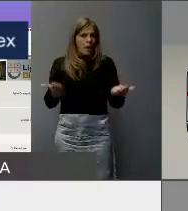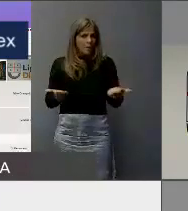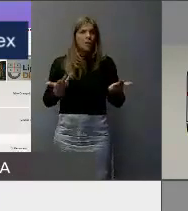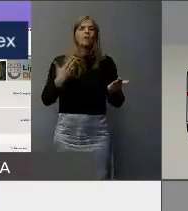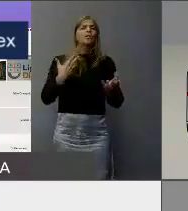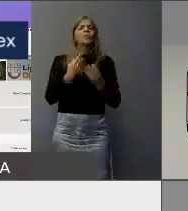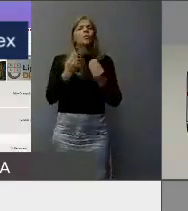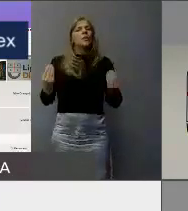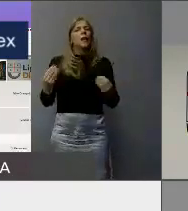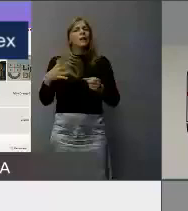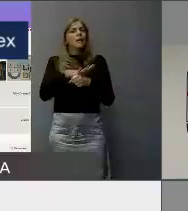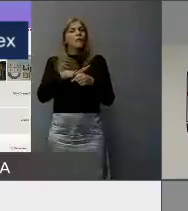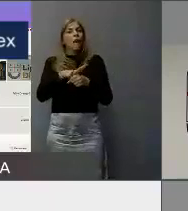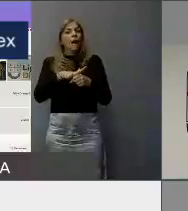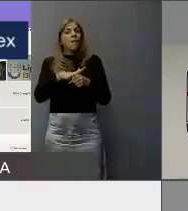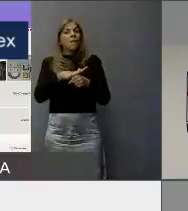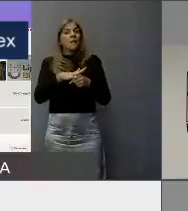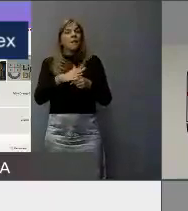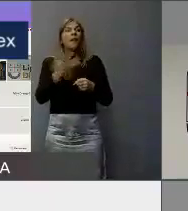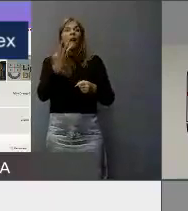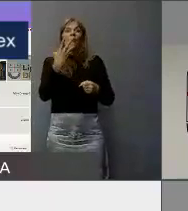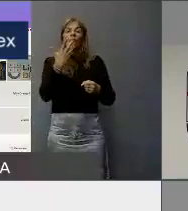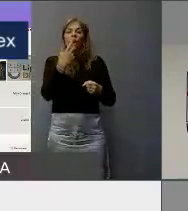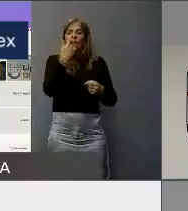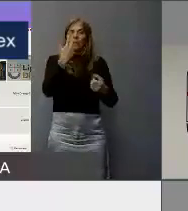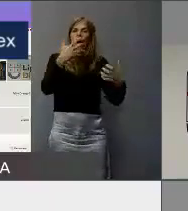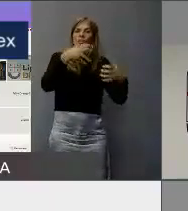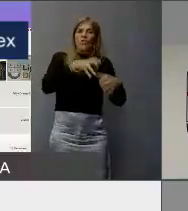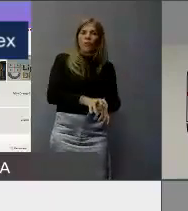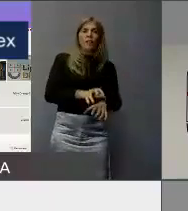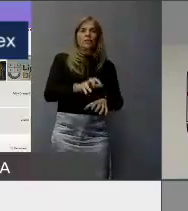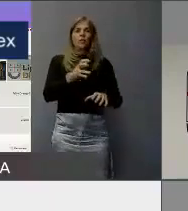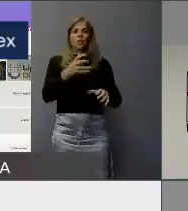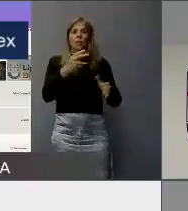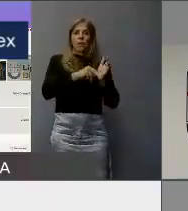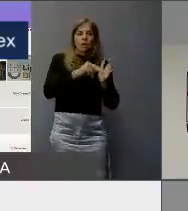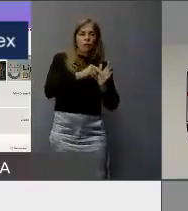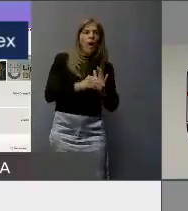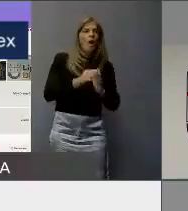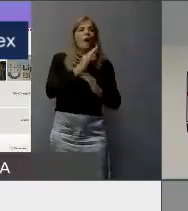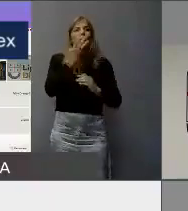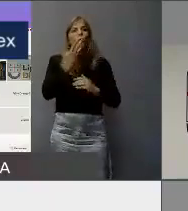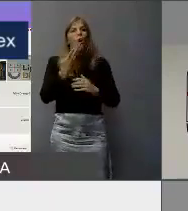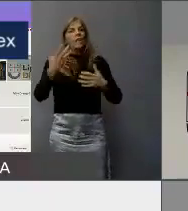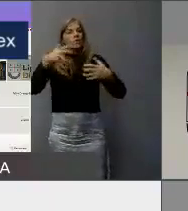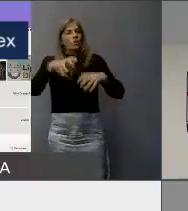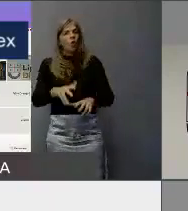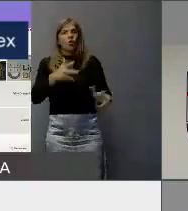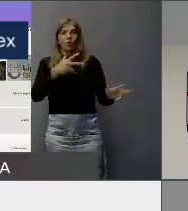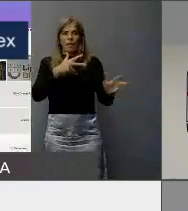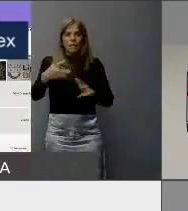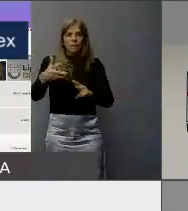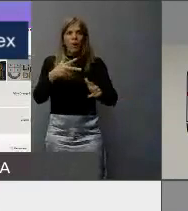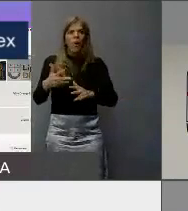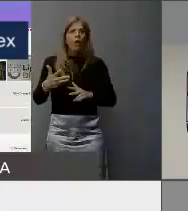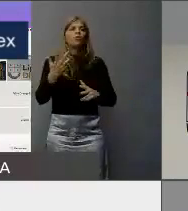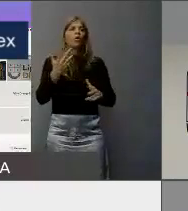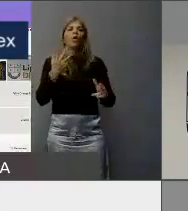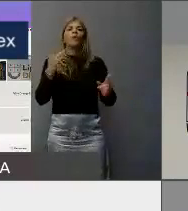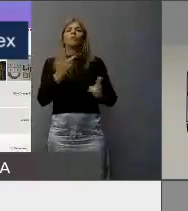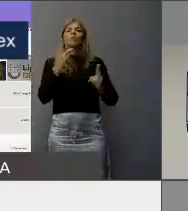usufruire delle agevolazioni per l'istruzione per trasporto per servizi agli anziani manipolo e servizi dei disabili